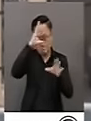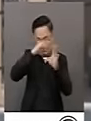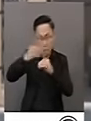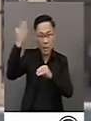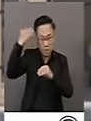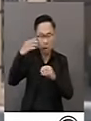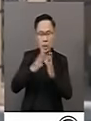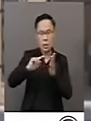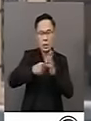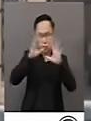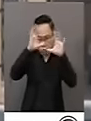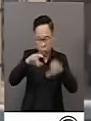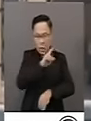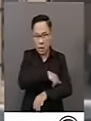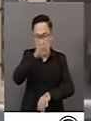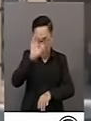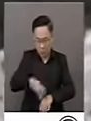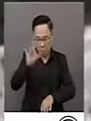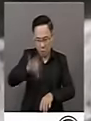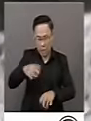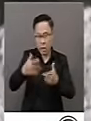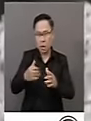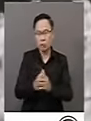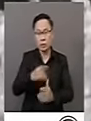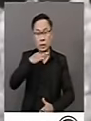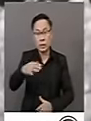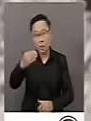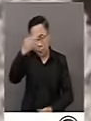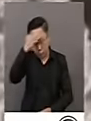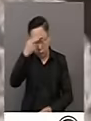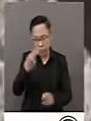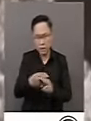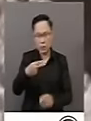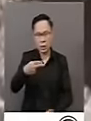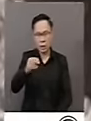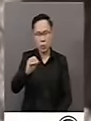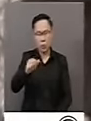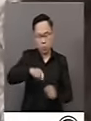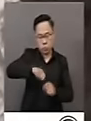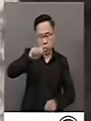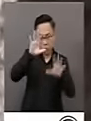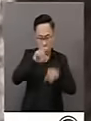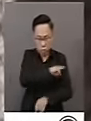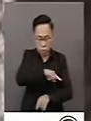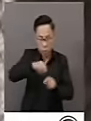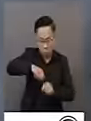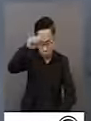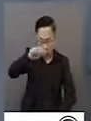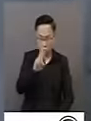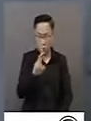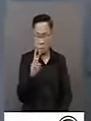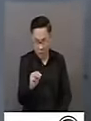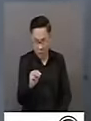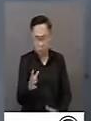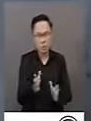มาทำให้หิมะตกนะครับในส่วนพื้นที่ทางด้านทะเลญี่ปุ่นที่โอโมริหิมะหนาถึง 2เมตรหรือแม้แต่แถบคันโตตอน